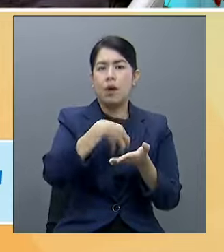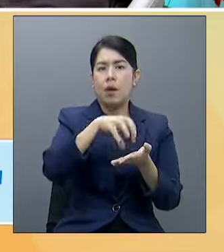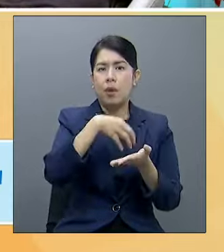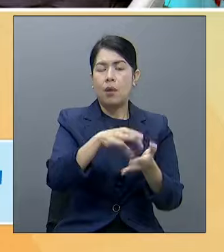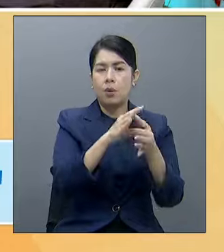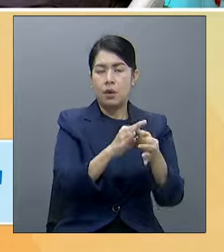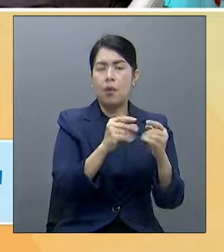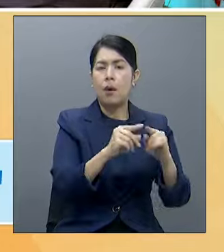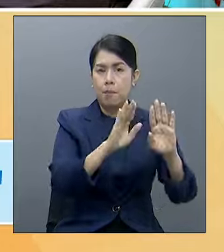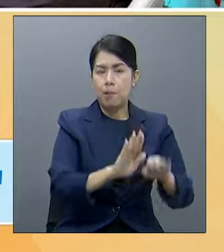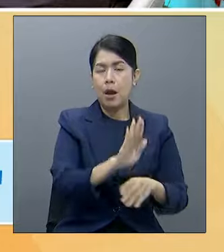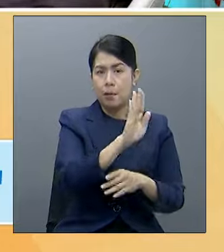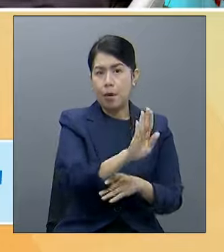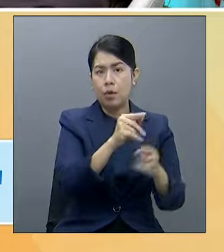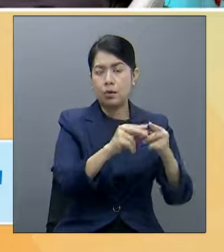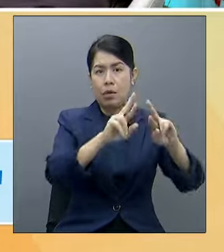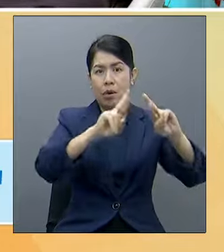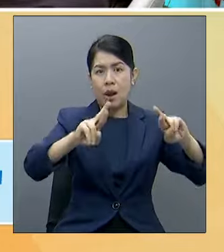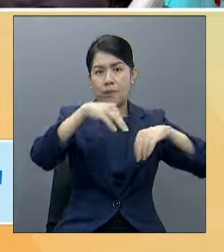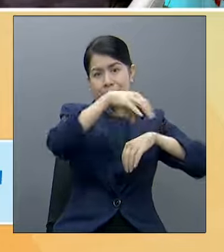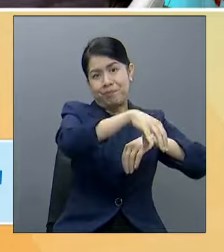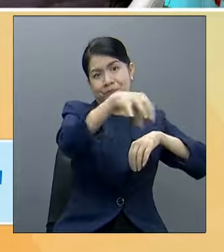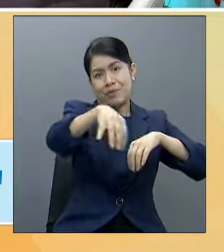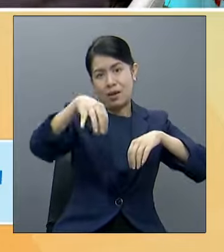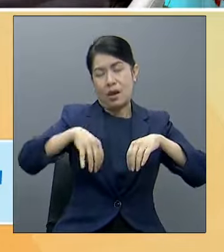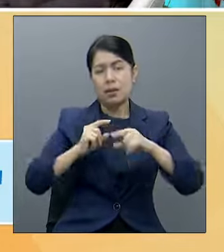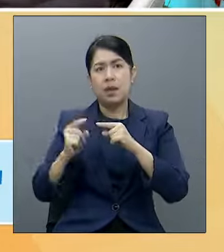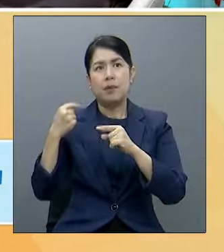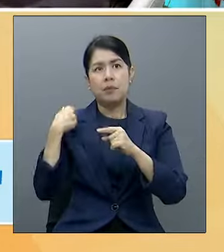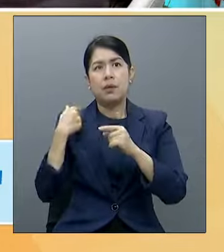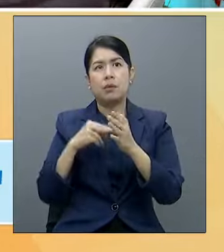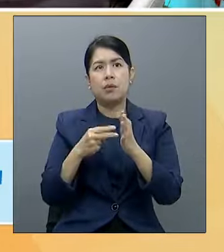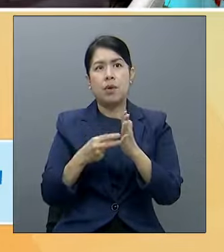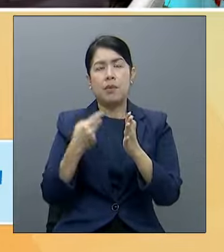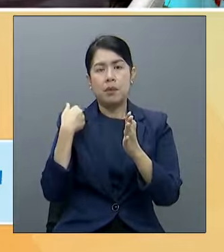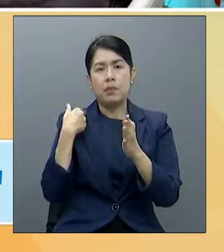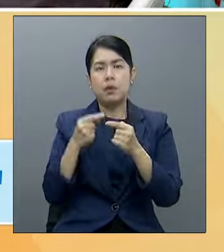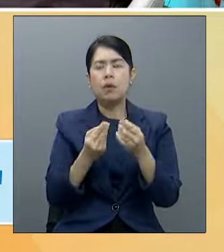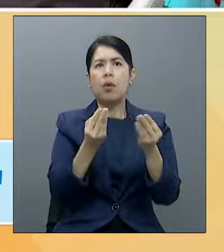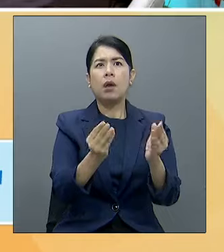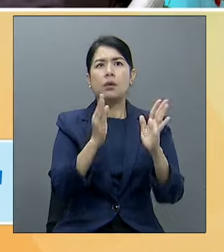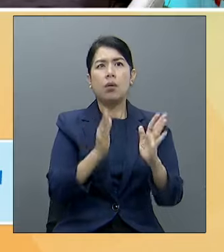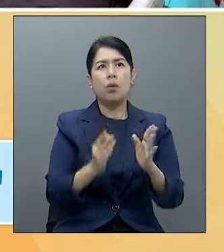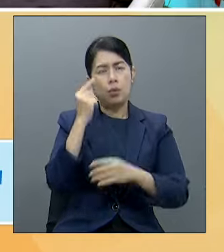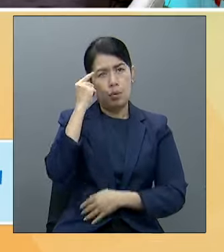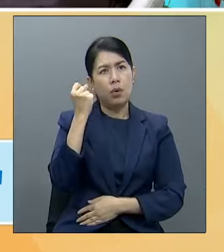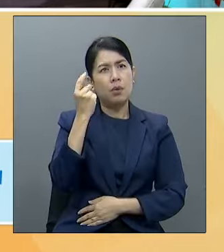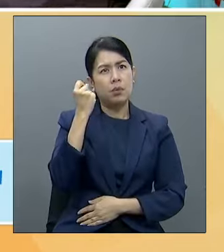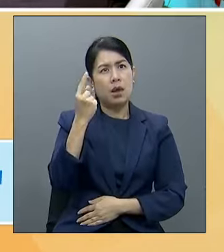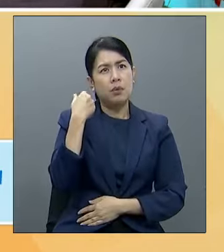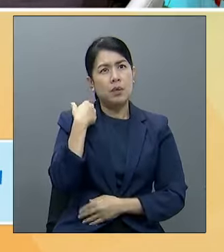ปะที่ไม่ใช่อยู่ยก sex work is work แต่เราเอาโพแดนซ์ไปให้คนได้คิด experience ว่านี่ไงนี่คือวิ